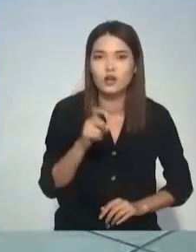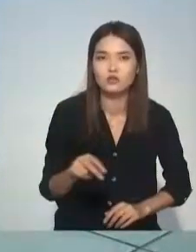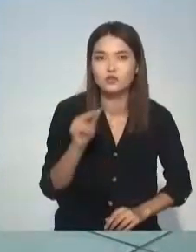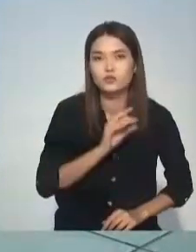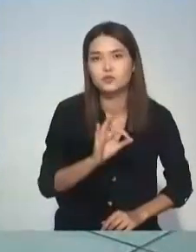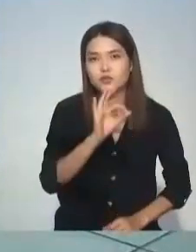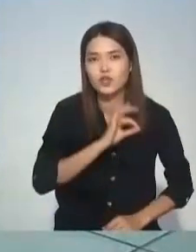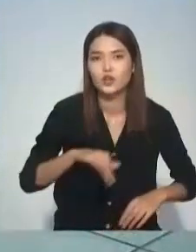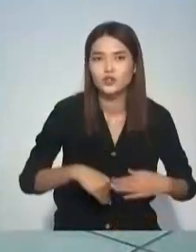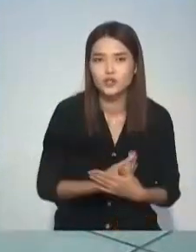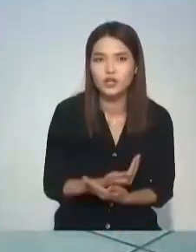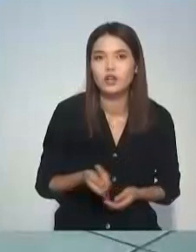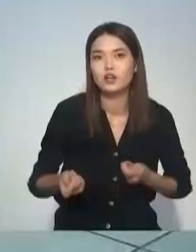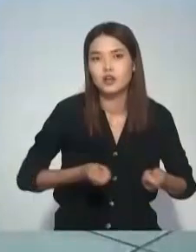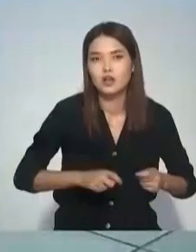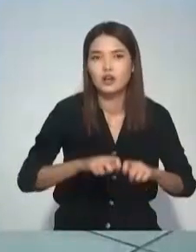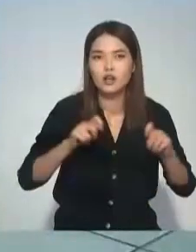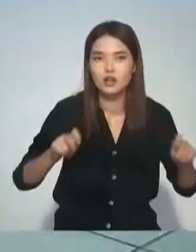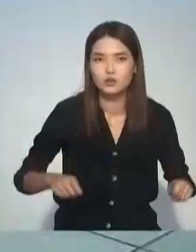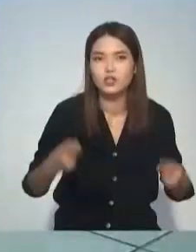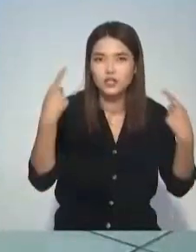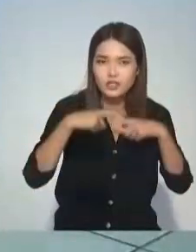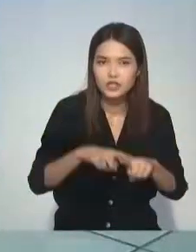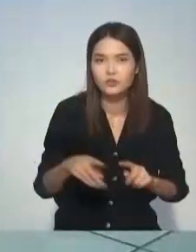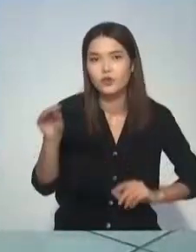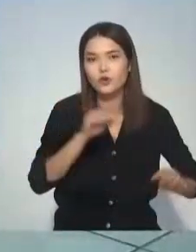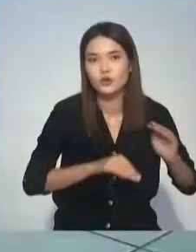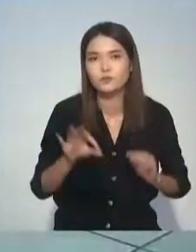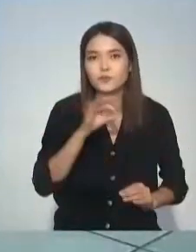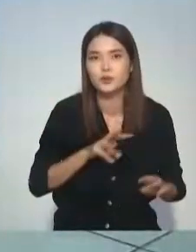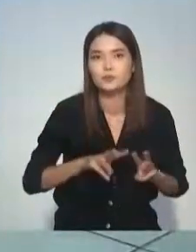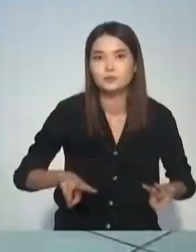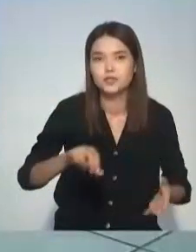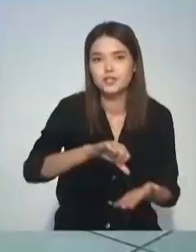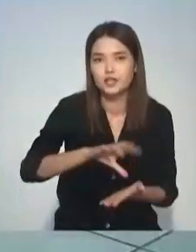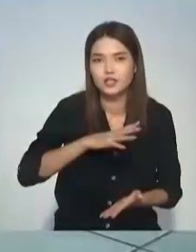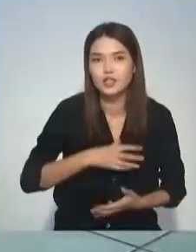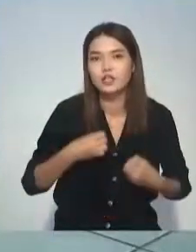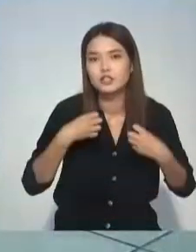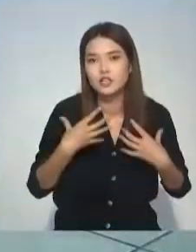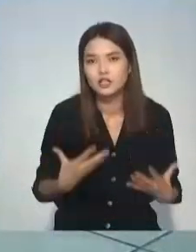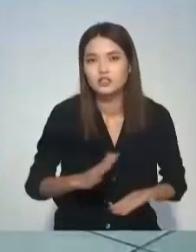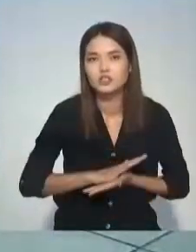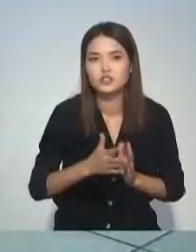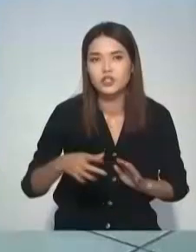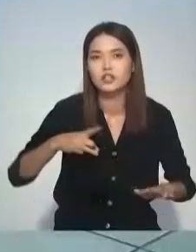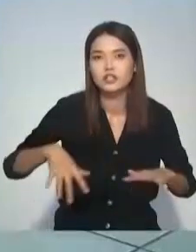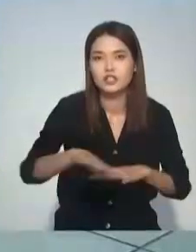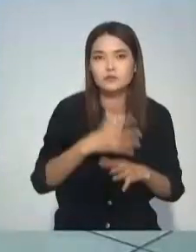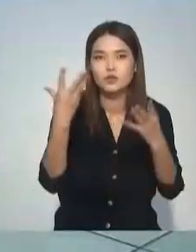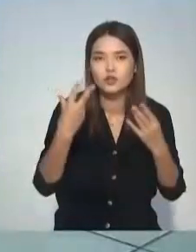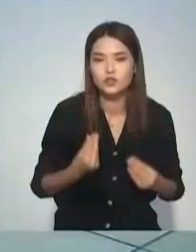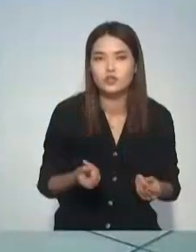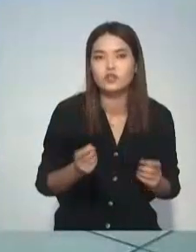жұмыспен қамтитын жаңа кәсіпорынның ашылуына индустрия және инфрақұрылымдық даму министрі қатысты. Салтанатты шара